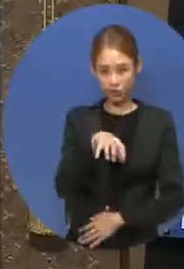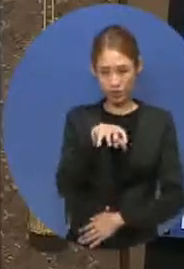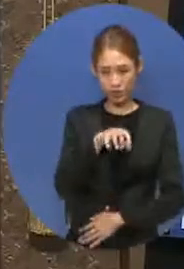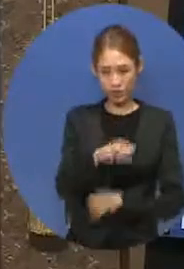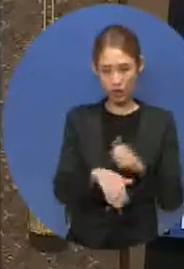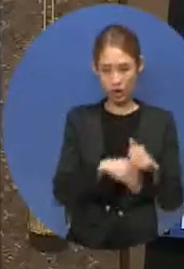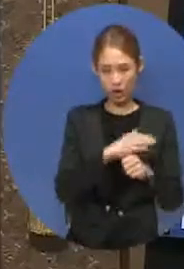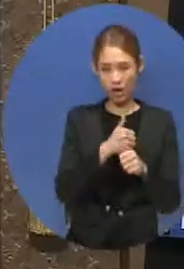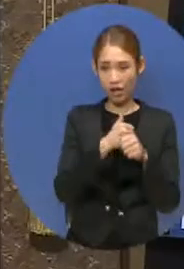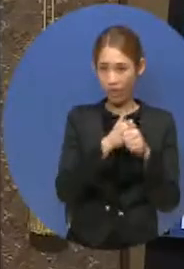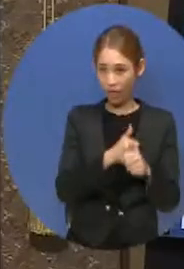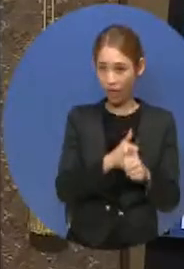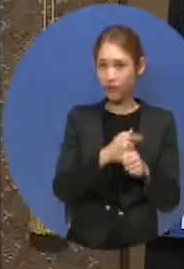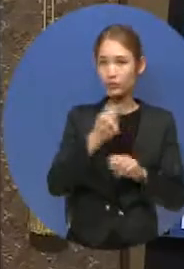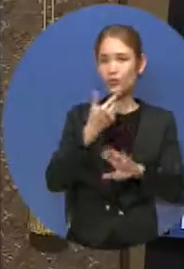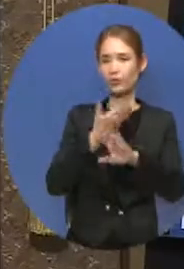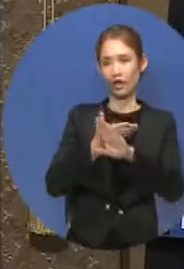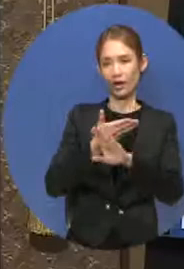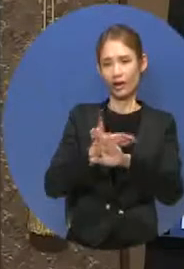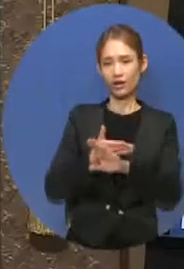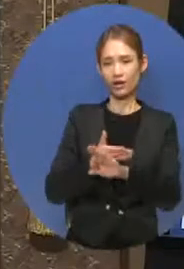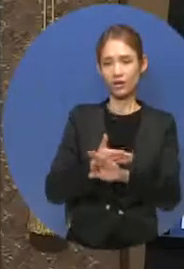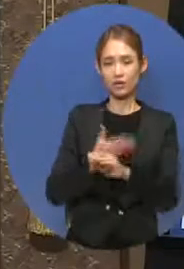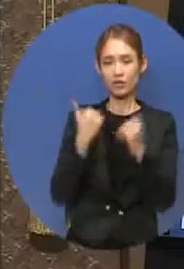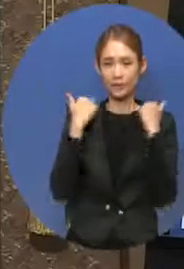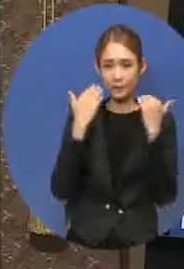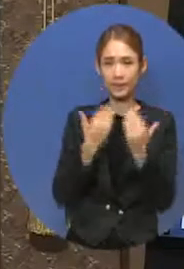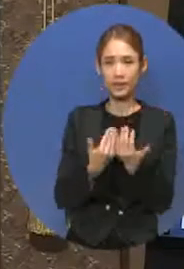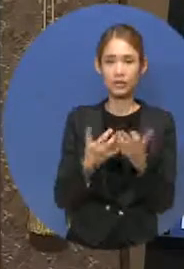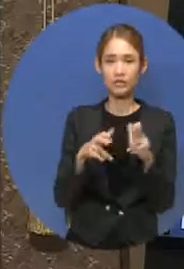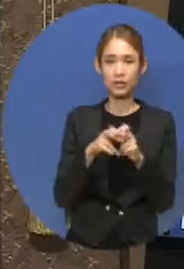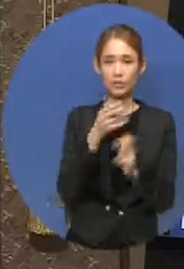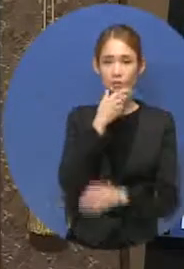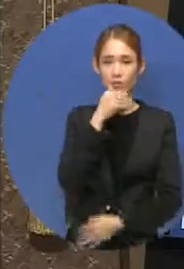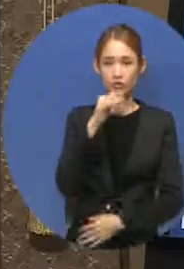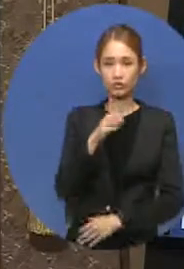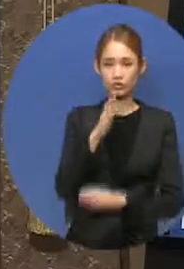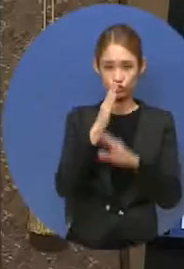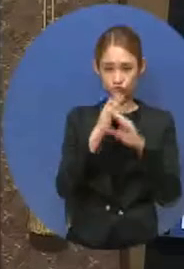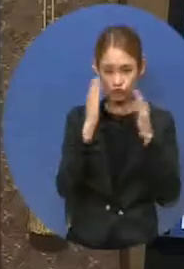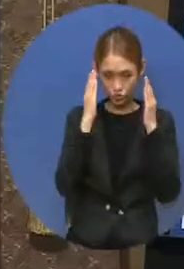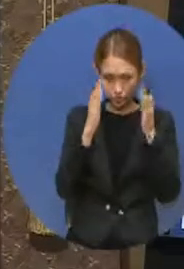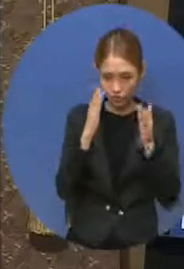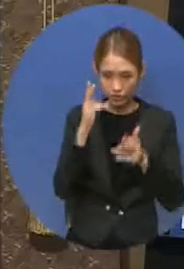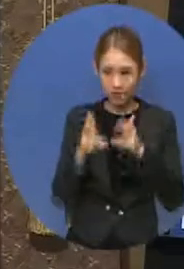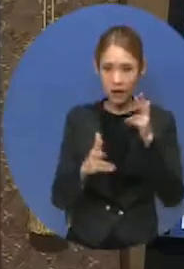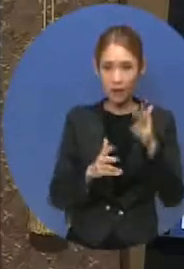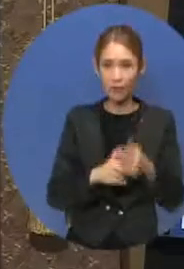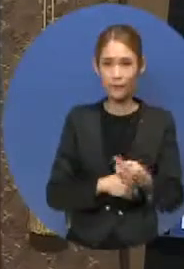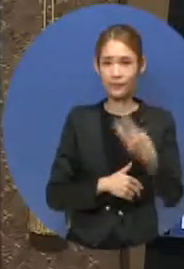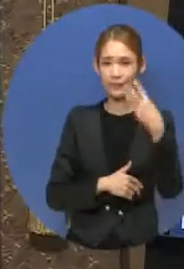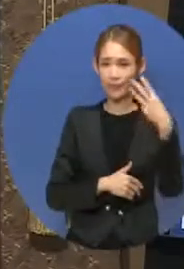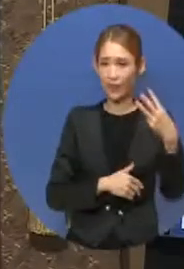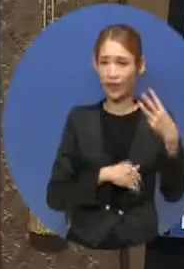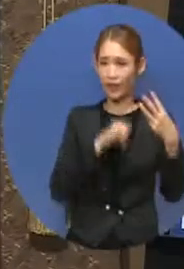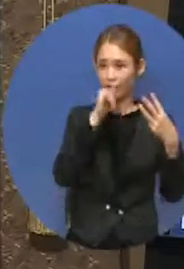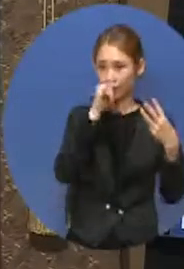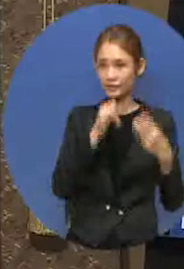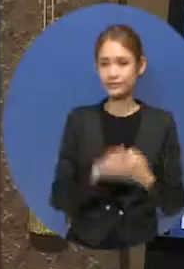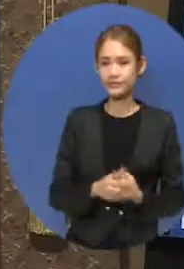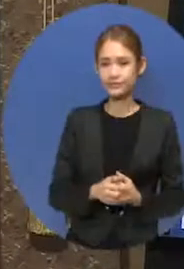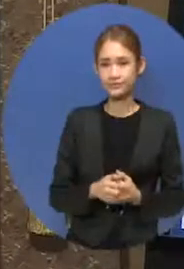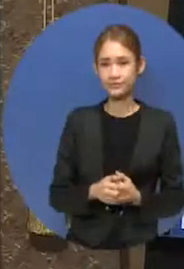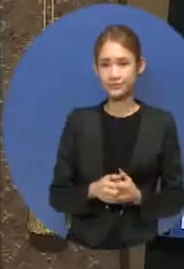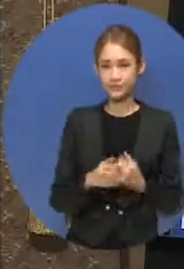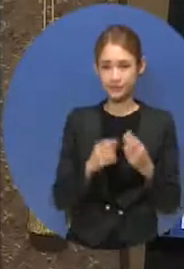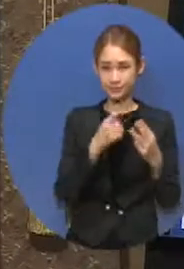환경에 따라서도 다른 것 같습니다. 그래서 저희 발달장애인복지관에서는 중점사업을 크게 세 가지를 잡고 있습니다.